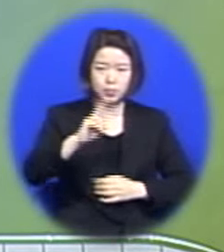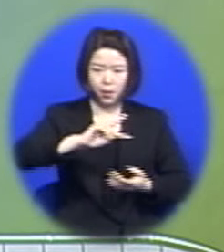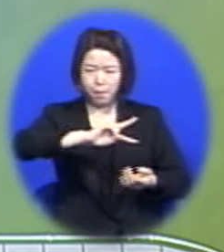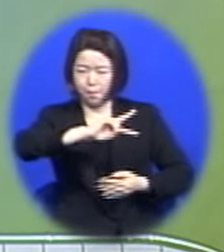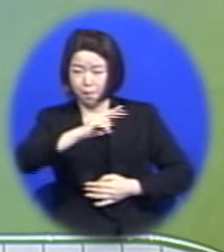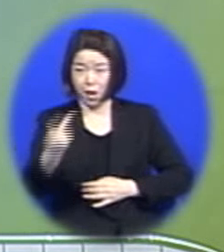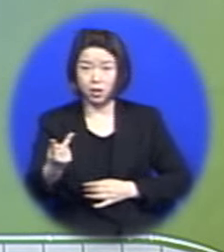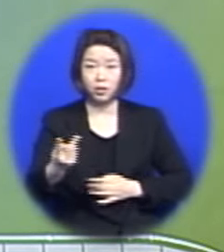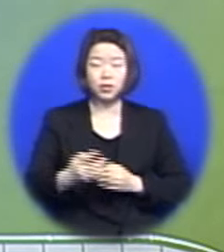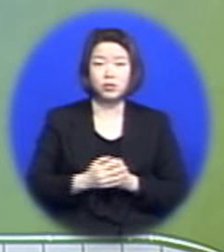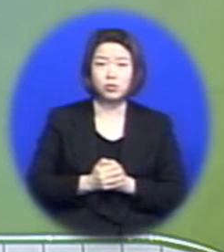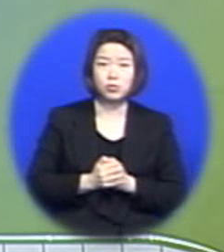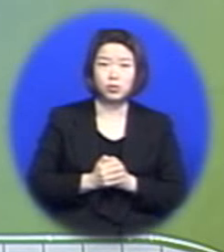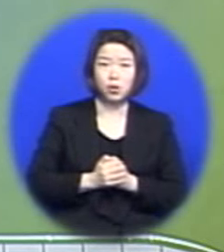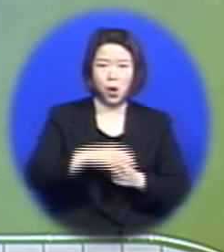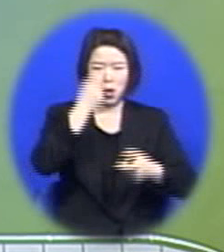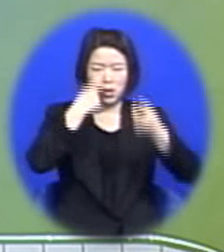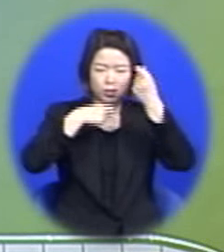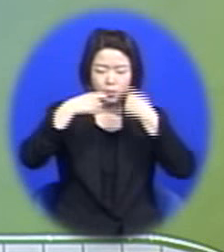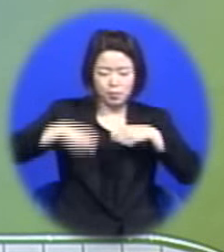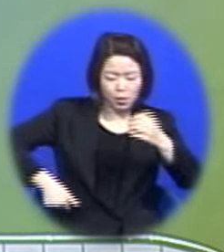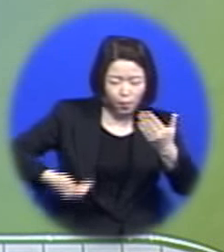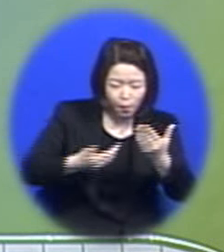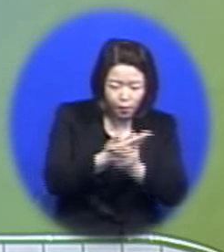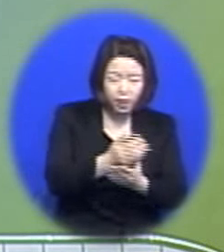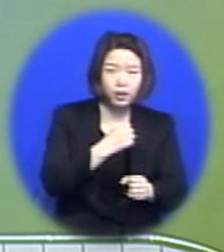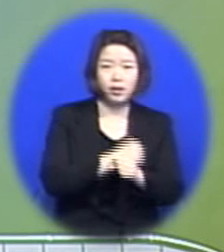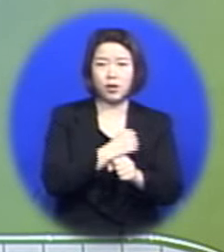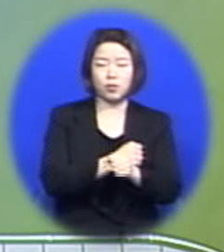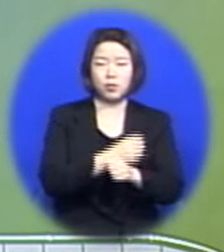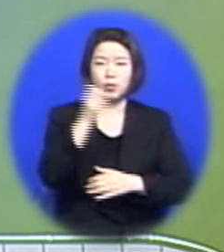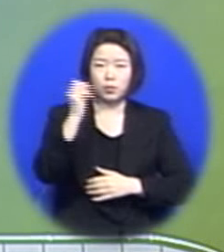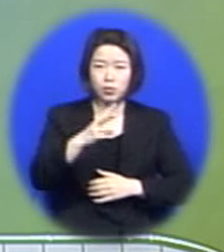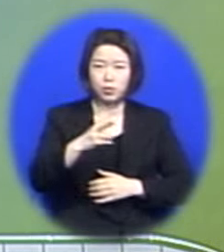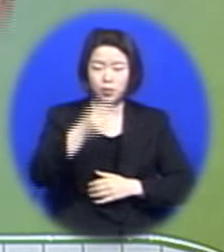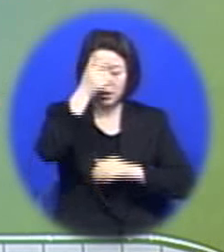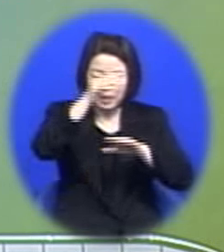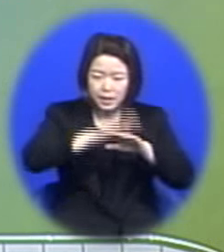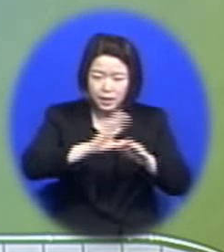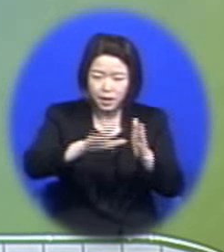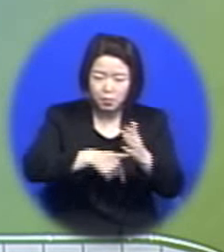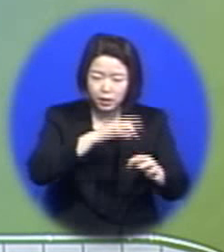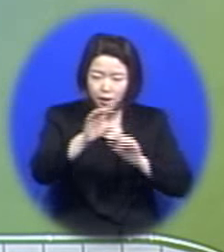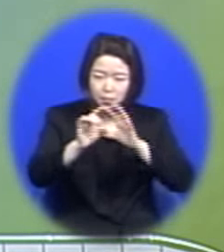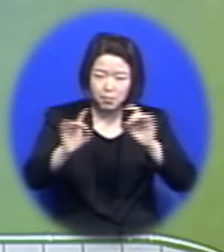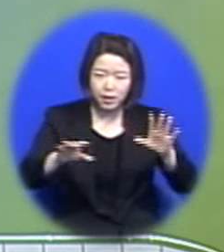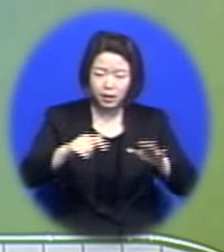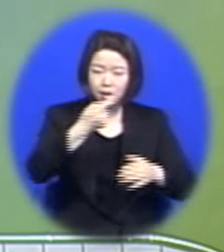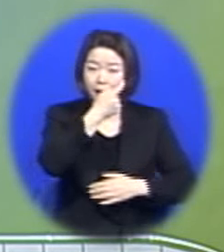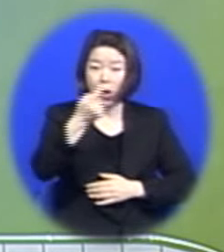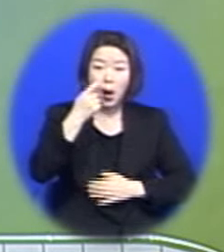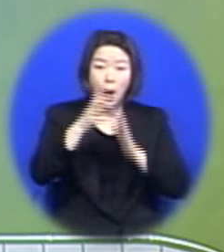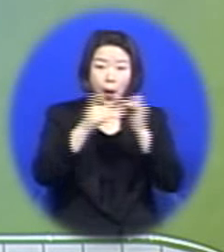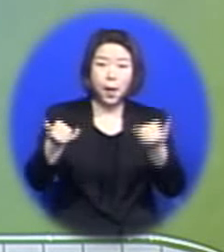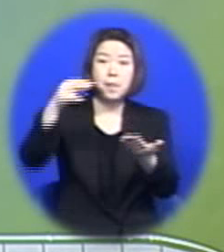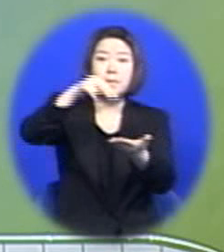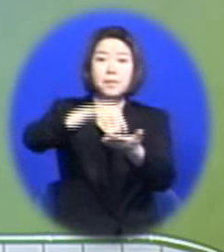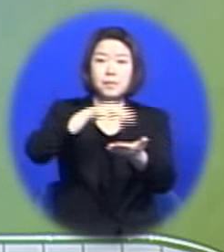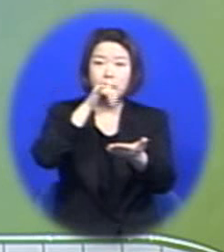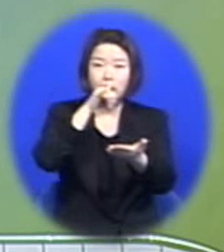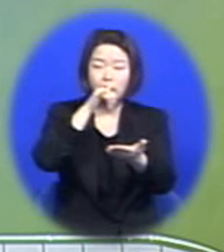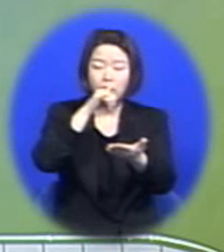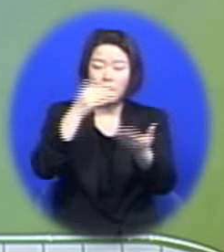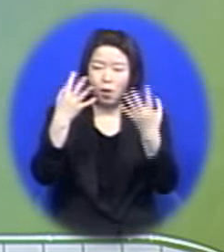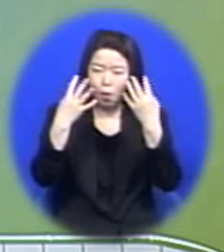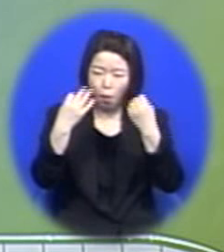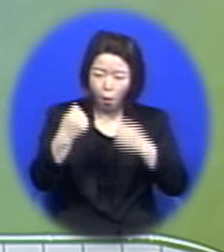바뀌어가지고 눈물로 회개하고 그리고는 예배 때마다 간증자로 나서는 거예요.